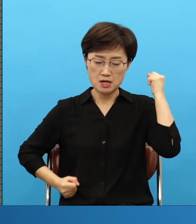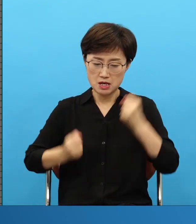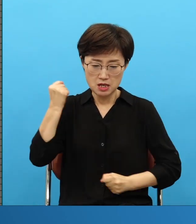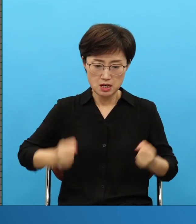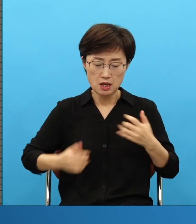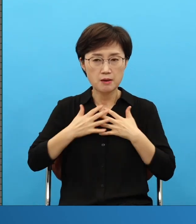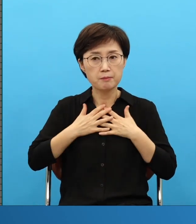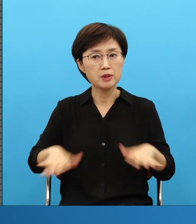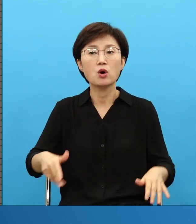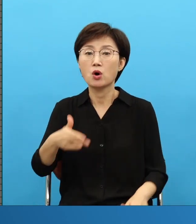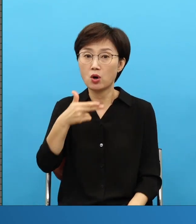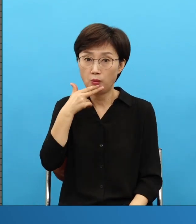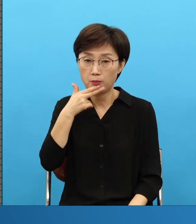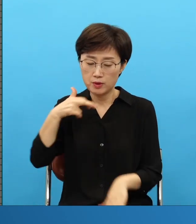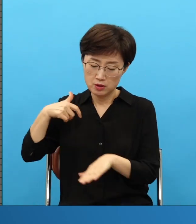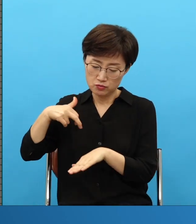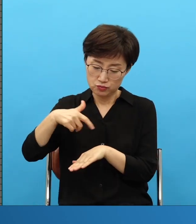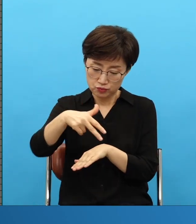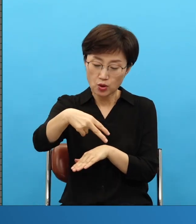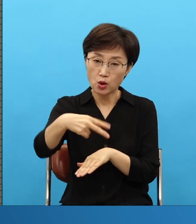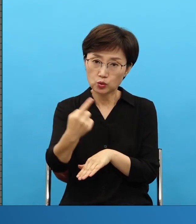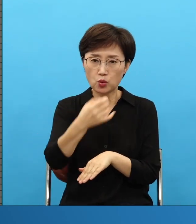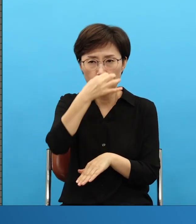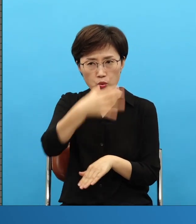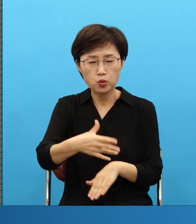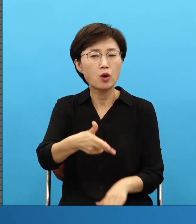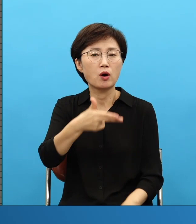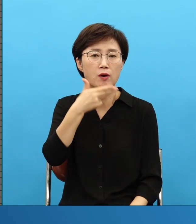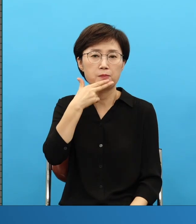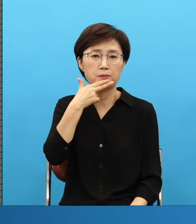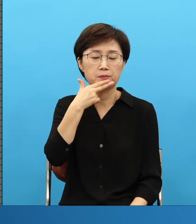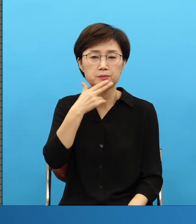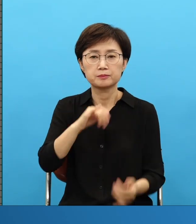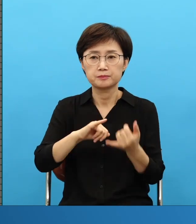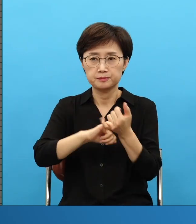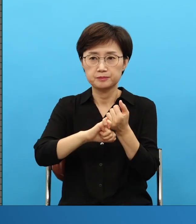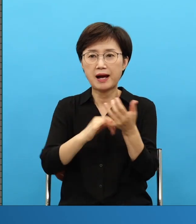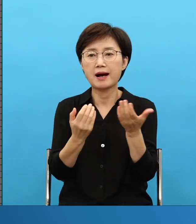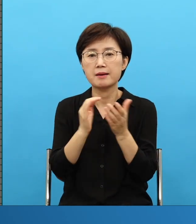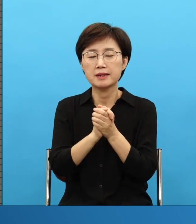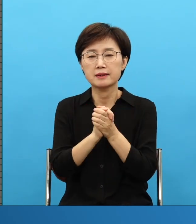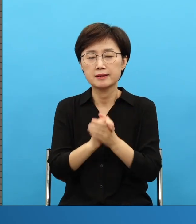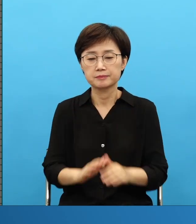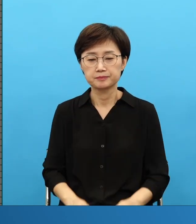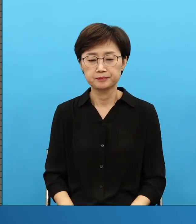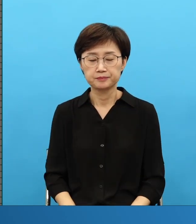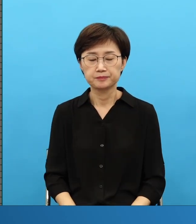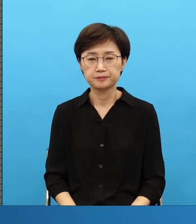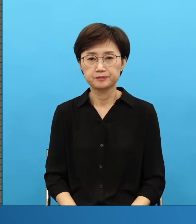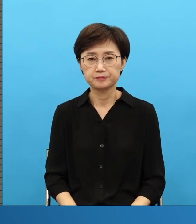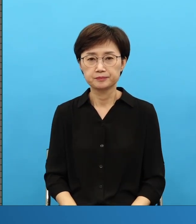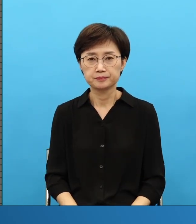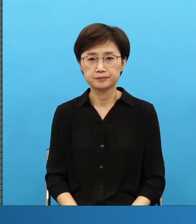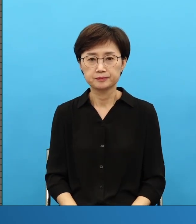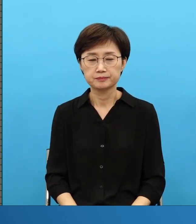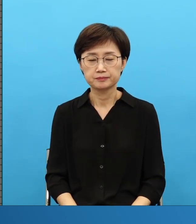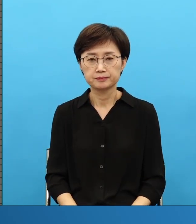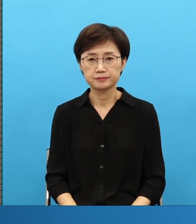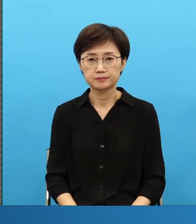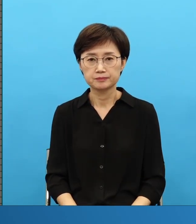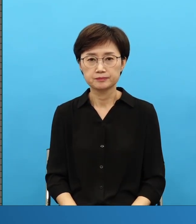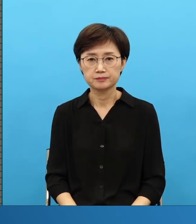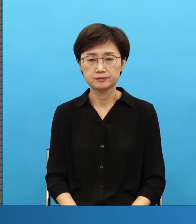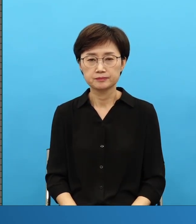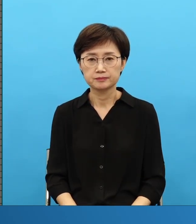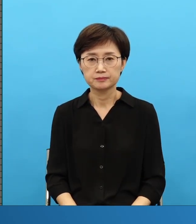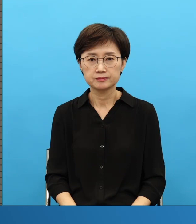아니하겠고 걸어가도 피곤하지 아니하리로다. 아멘. But those who hope in the Lord will renew their strength. They will soar on wings like eagles. They will run